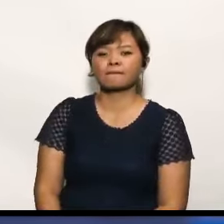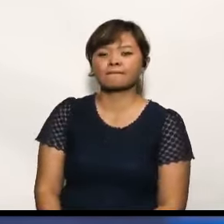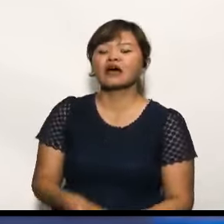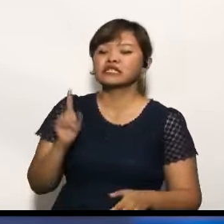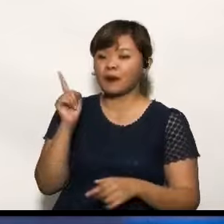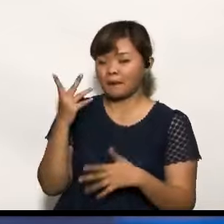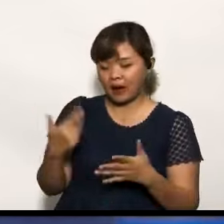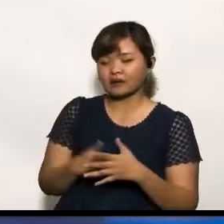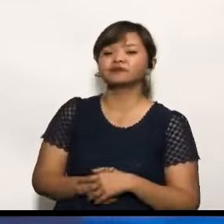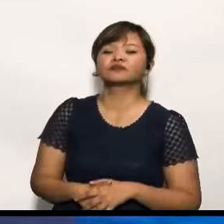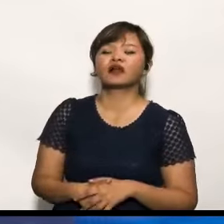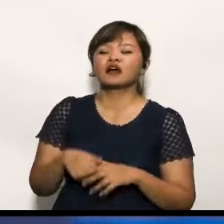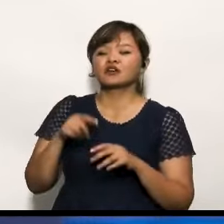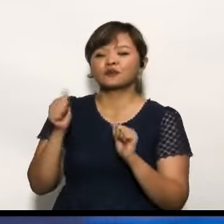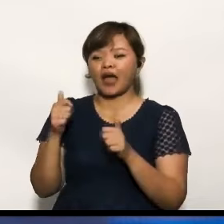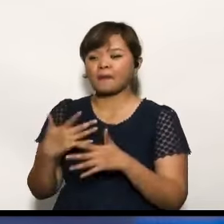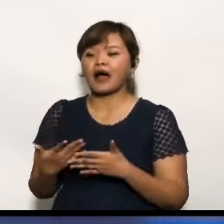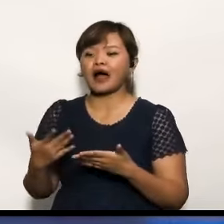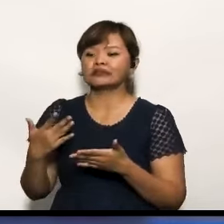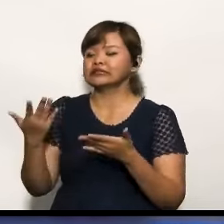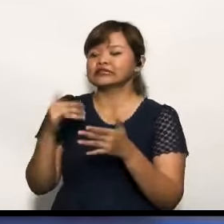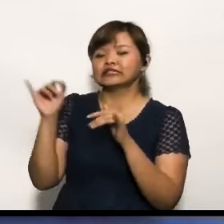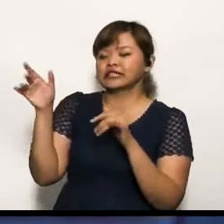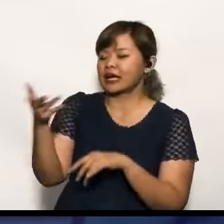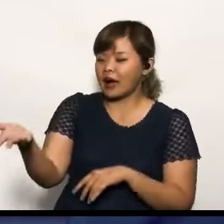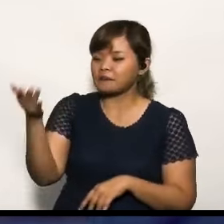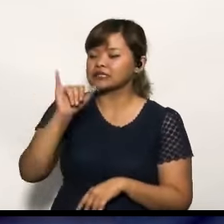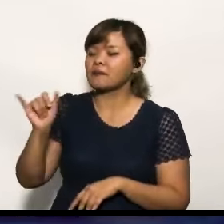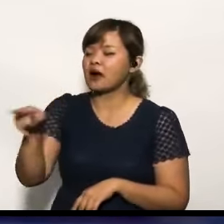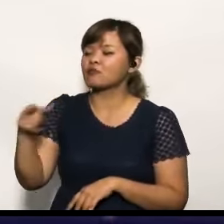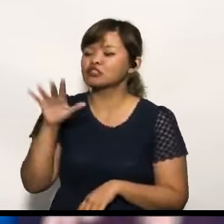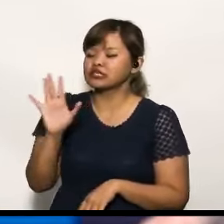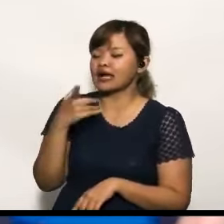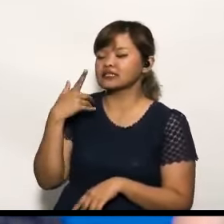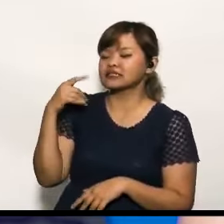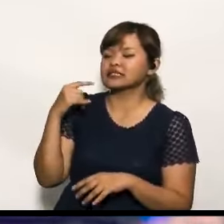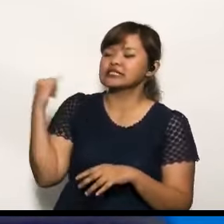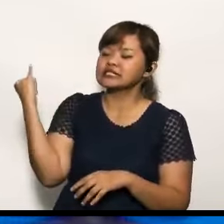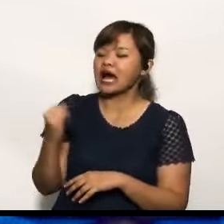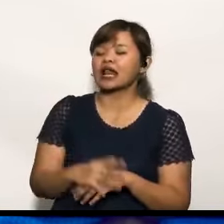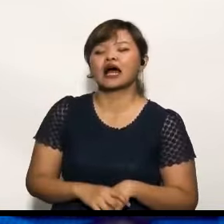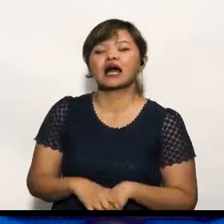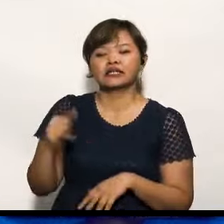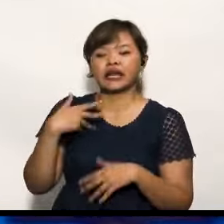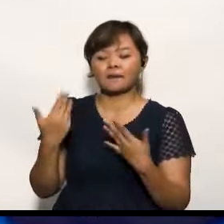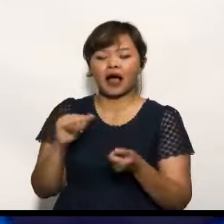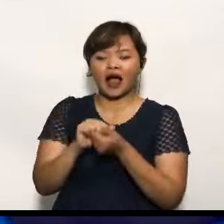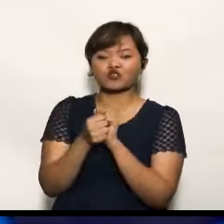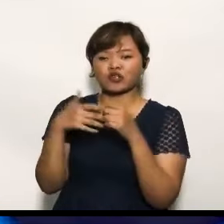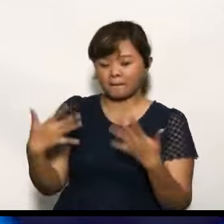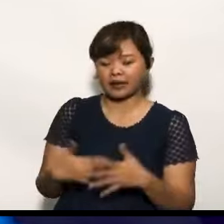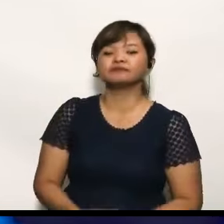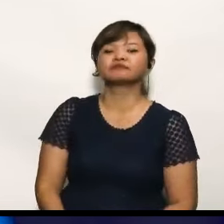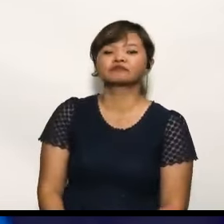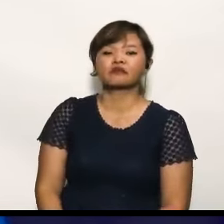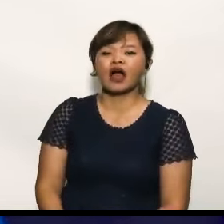Dikatakan di berikutnya, sambil menjaga dirimu supaya kamu juga jangan kena pencobaan. Jadi ada